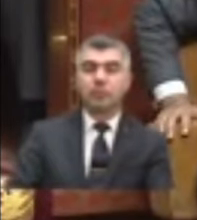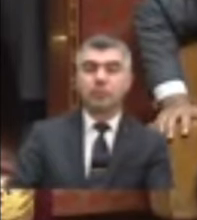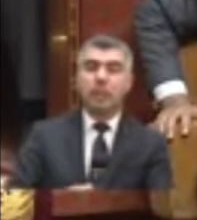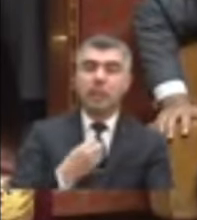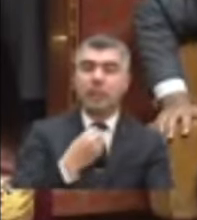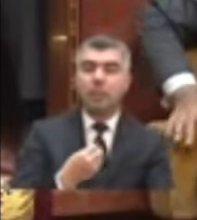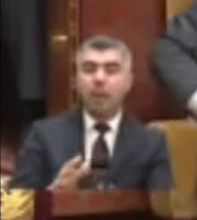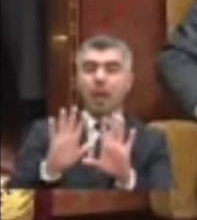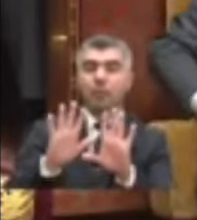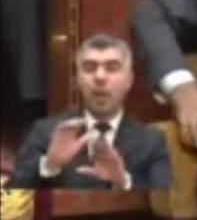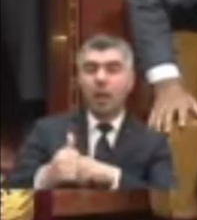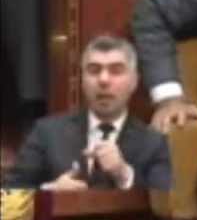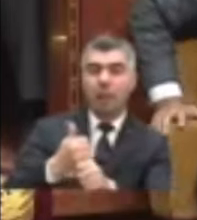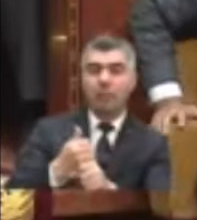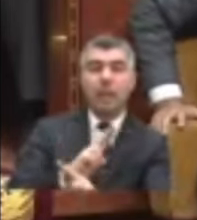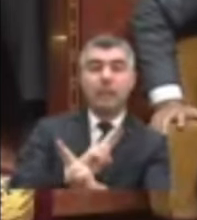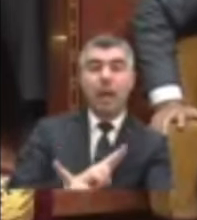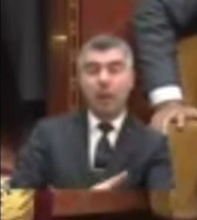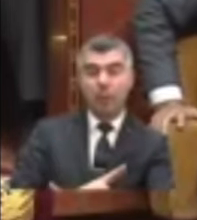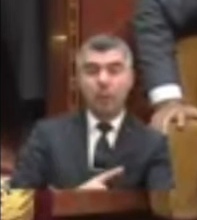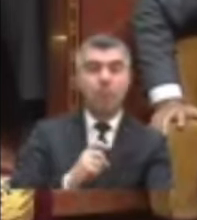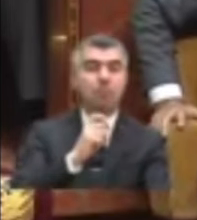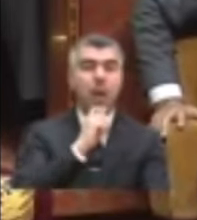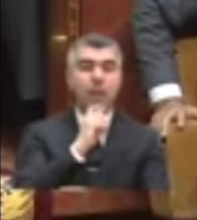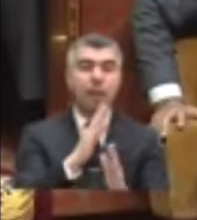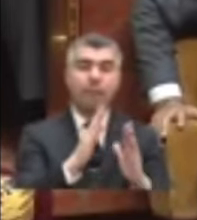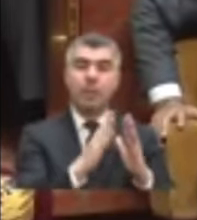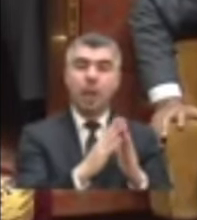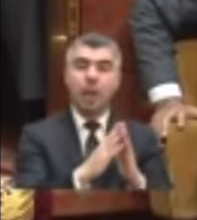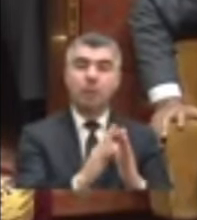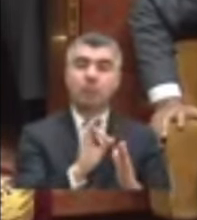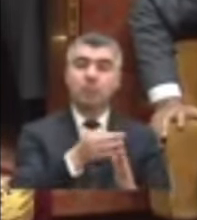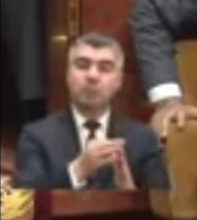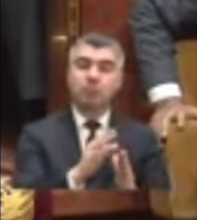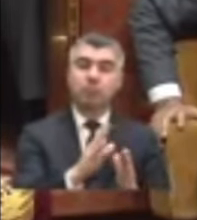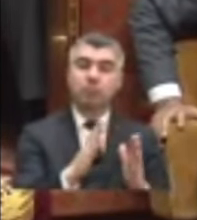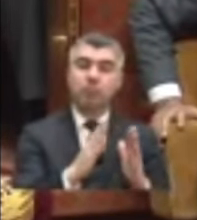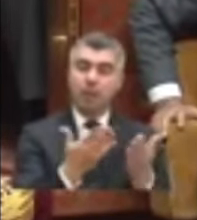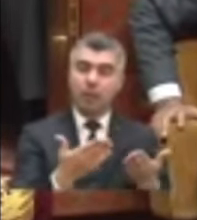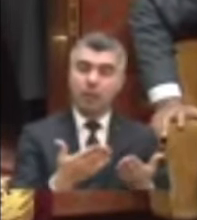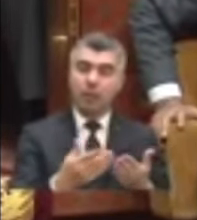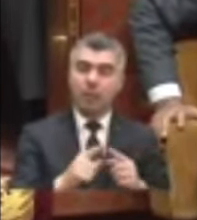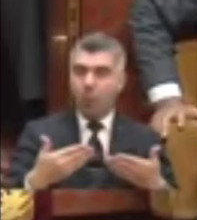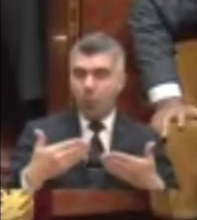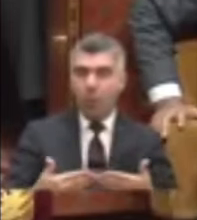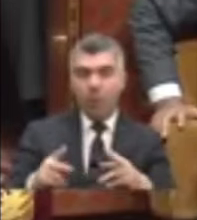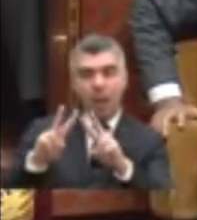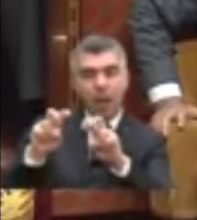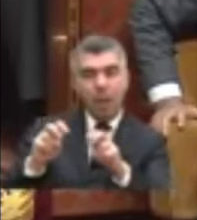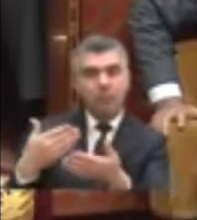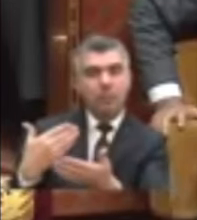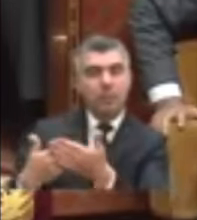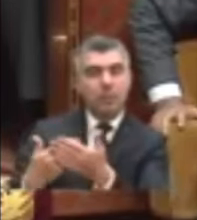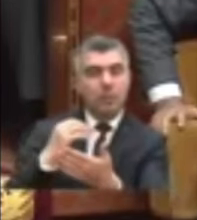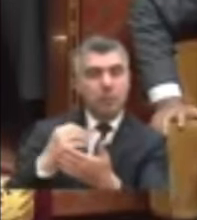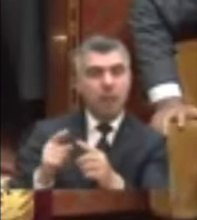الطبيب 10 سنوات وهو تقاعد، واليوم مازال شادنا السكن الوظيفي، ولا اكثر من هذا الشيء هذا كامل، وبغيناكم تفتحوا تحقيق. هو دايرها